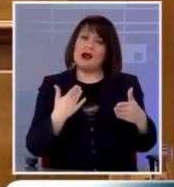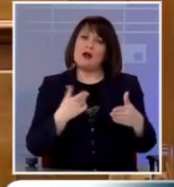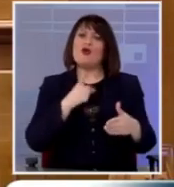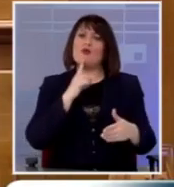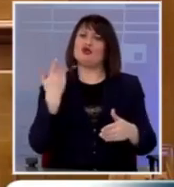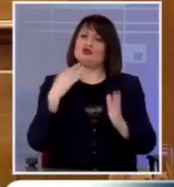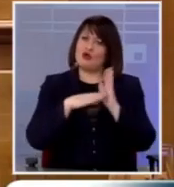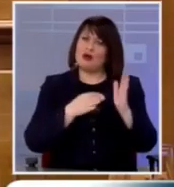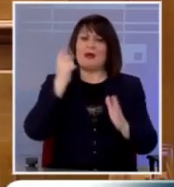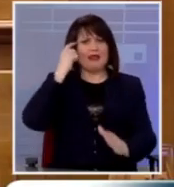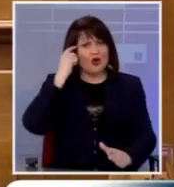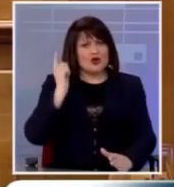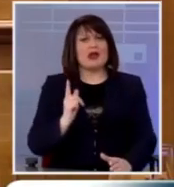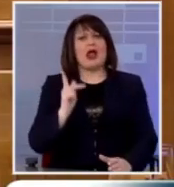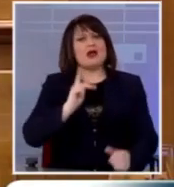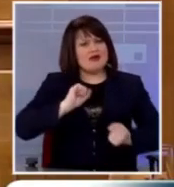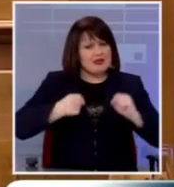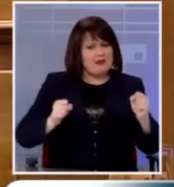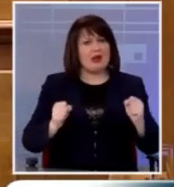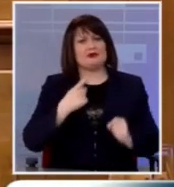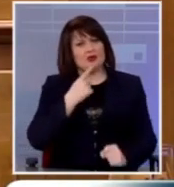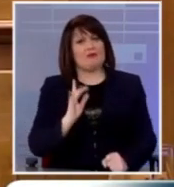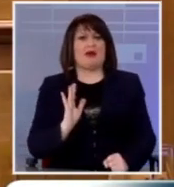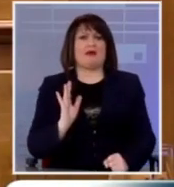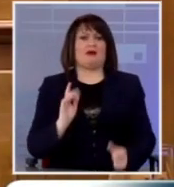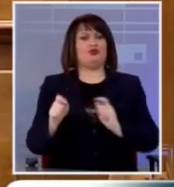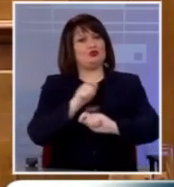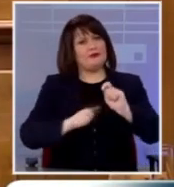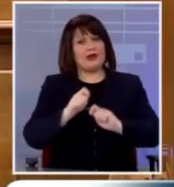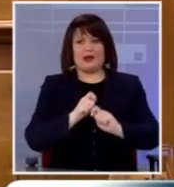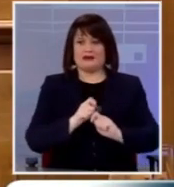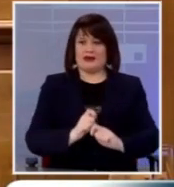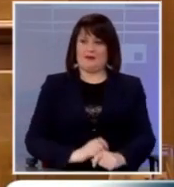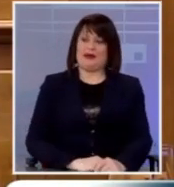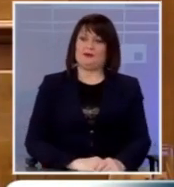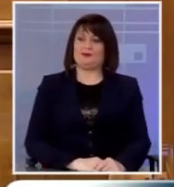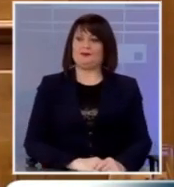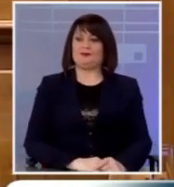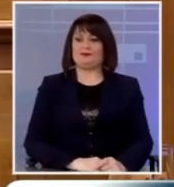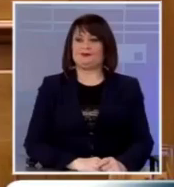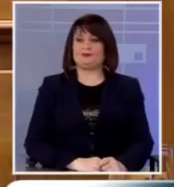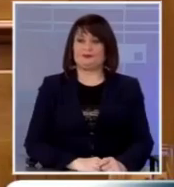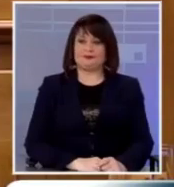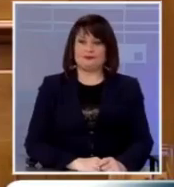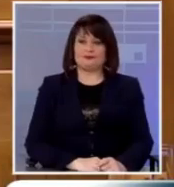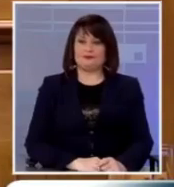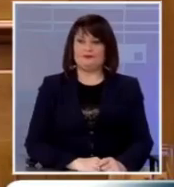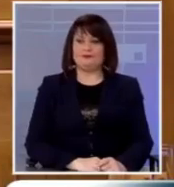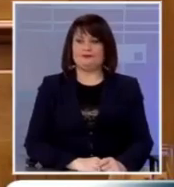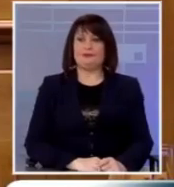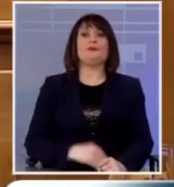προγραμματικά, ιδεολογικά, κινηματικά έχει διαμορφώσει ο ΣΥΡΙΖΑ την παρουσία του στην Ελλάδα τα τελευταία χρόνια.